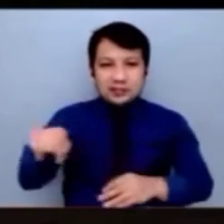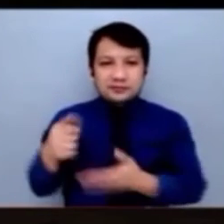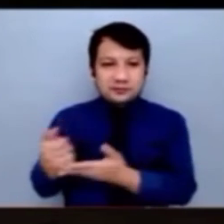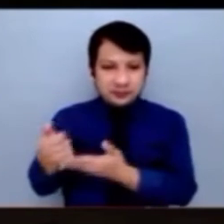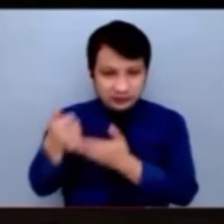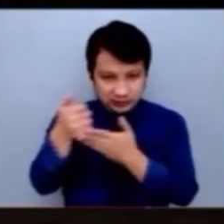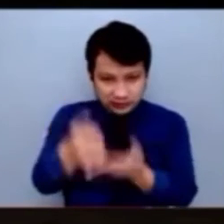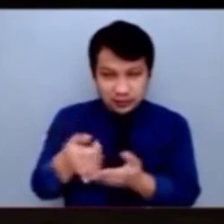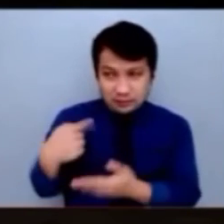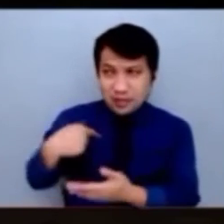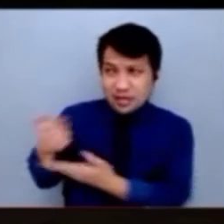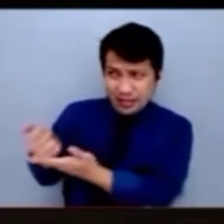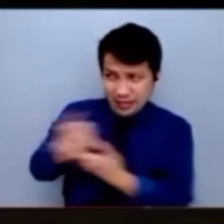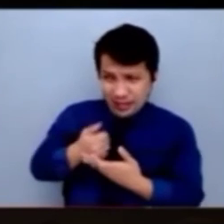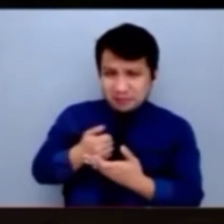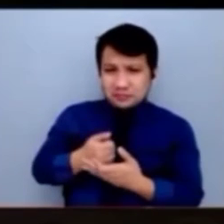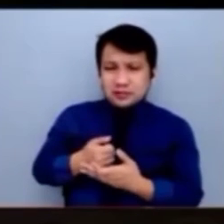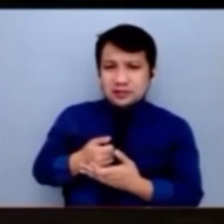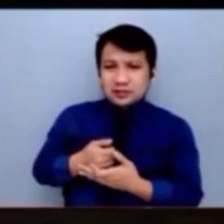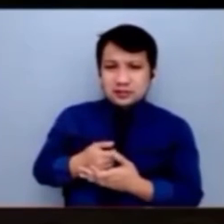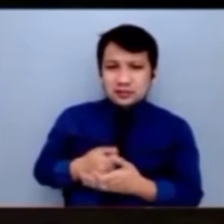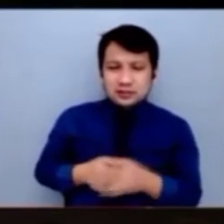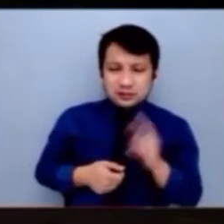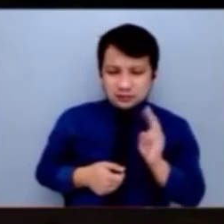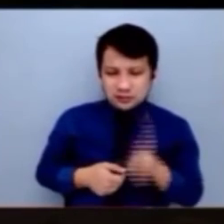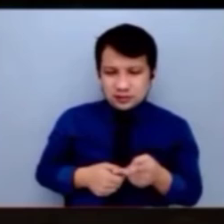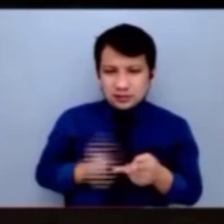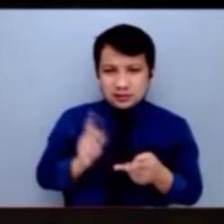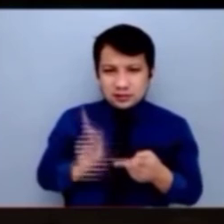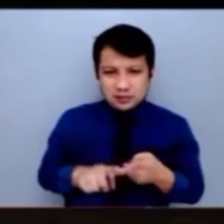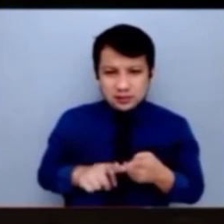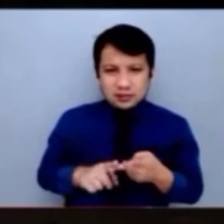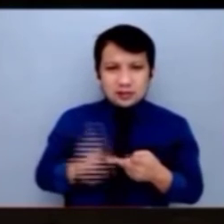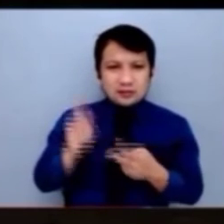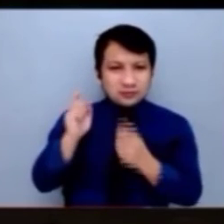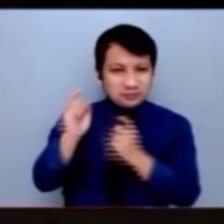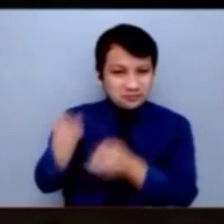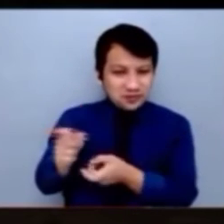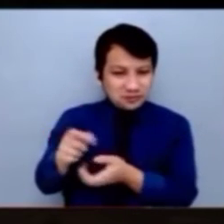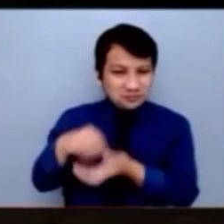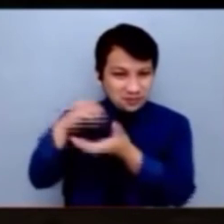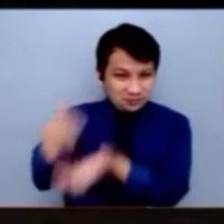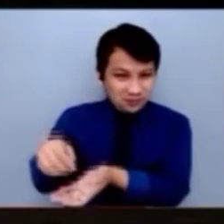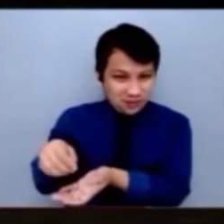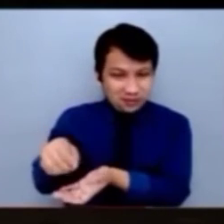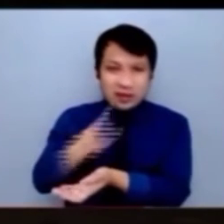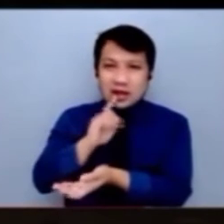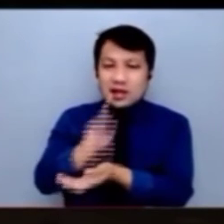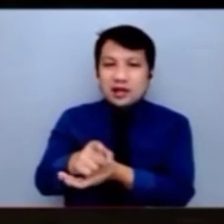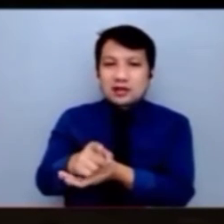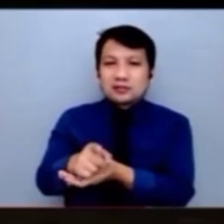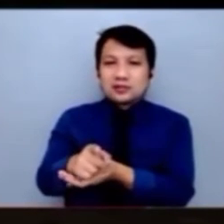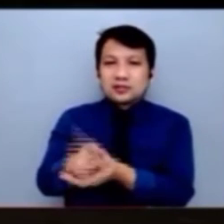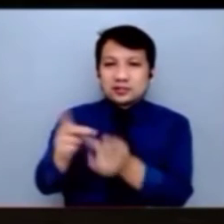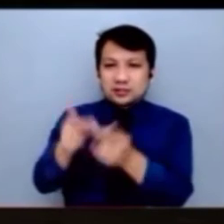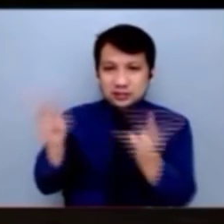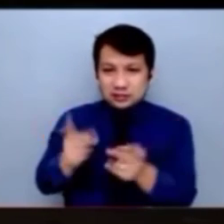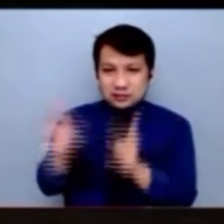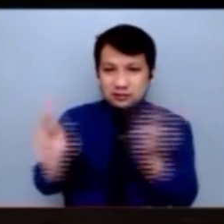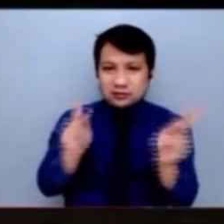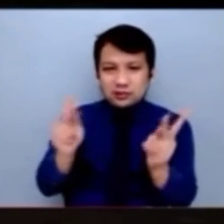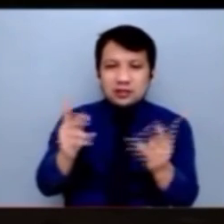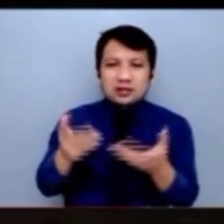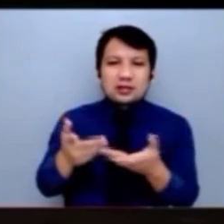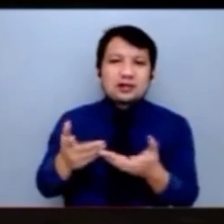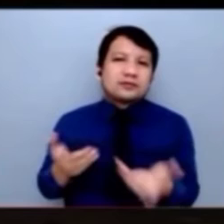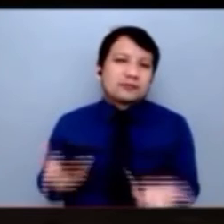bagyong ito. Then your second question naman, yung pagbibigay ng tulong sa mga naturang apektadong residente at apektadong lugar,